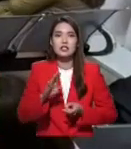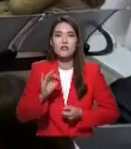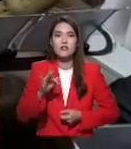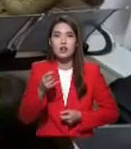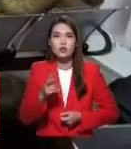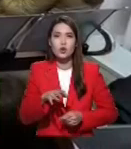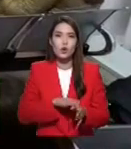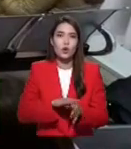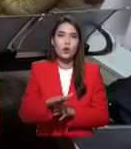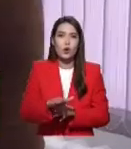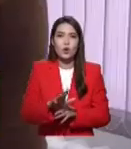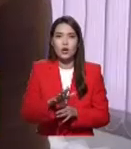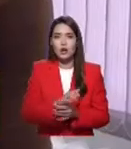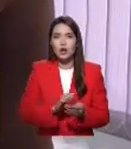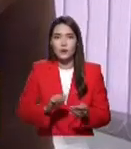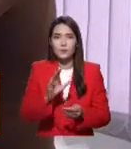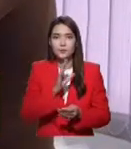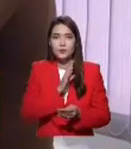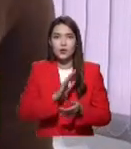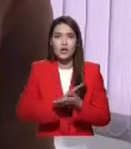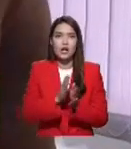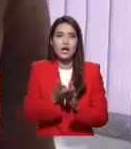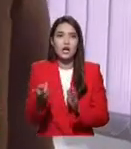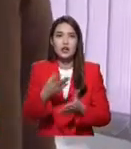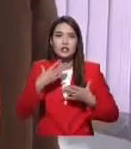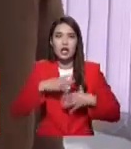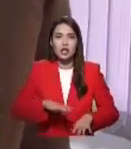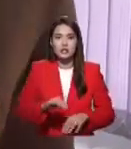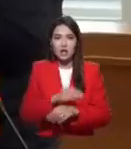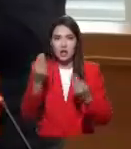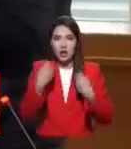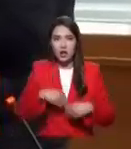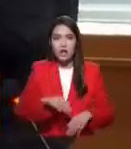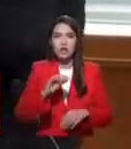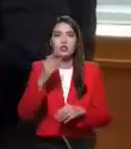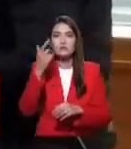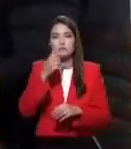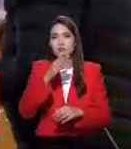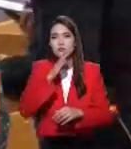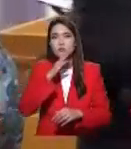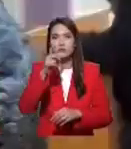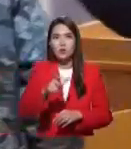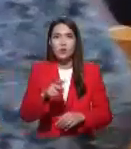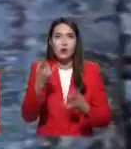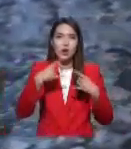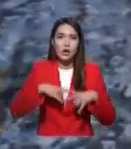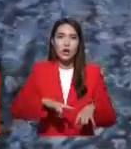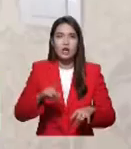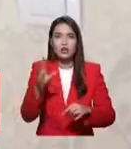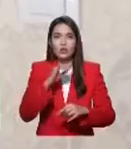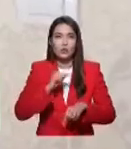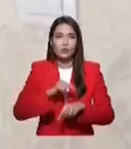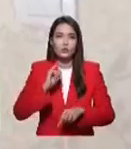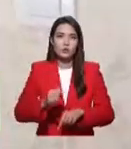дәрігер-инфекционист толықтай ақталды. Айта кетейік, қайғылы оқиға былтыр қаңтар айында болған еді. 4-ші сәбиін босанғаннан кейін жағдайы нашарлаған